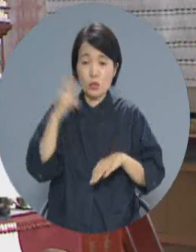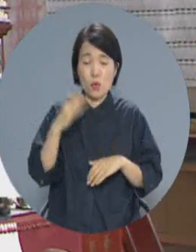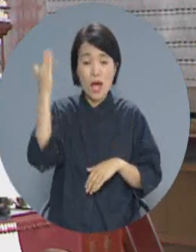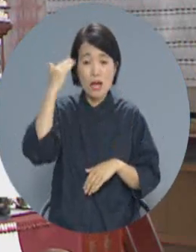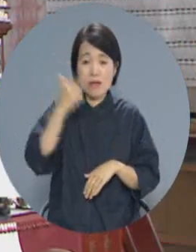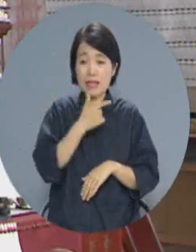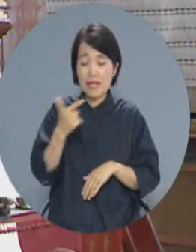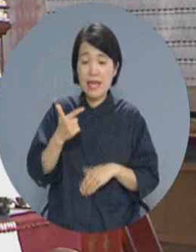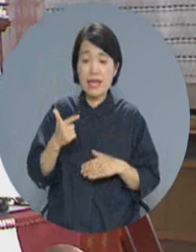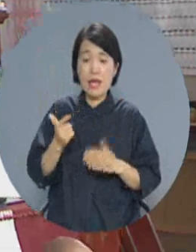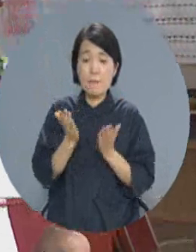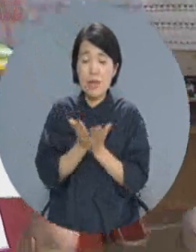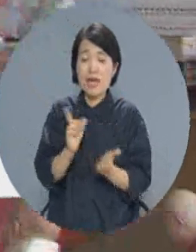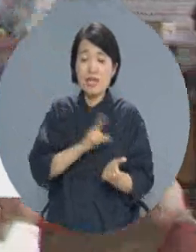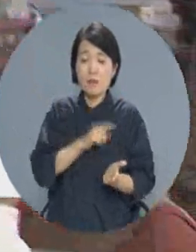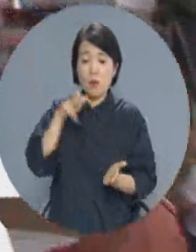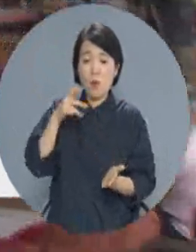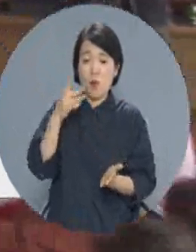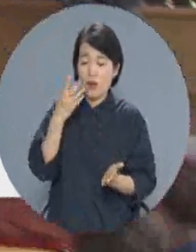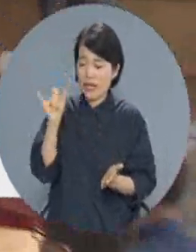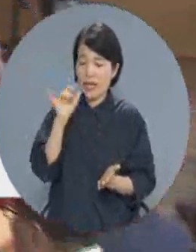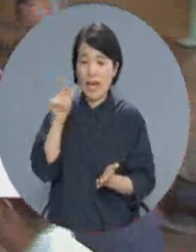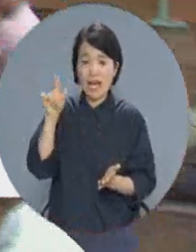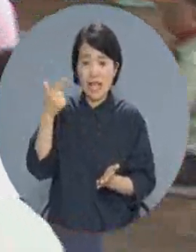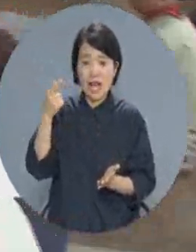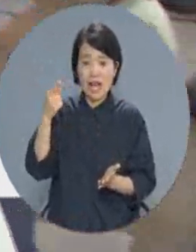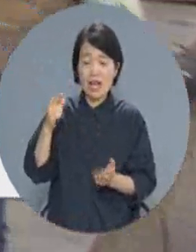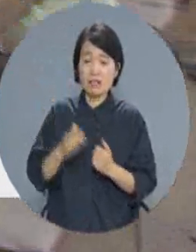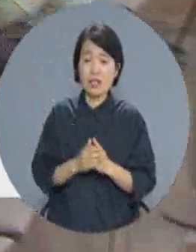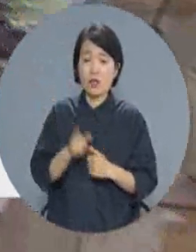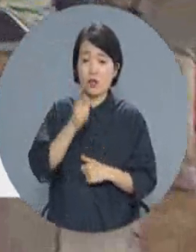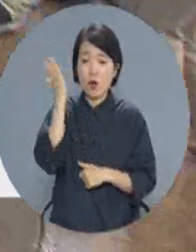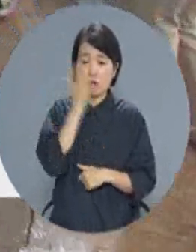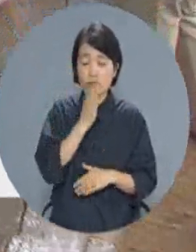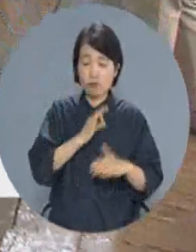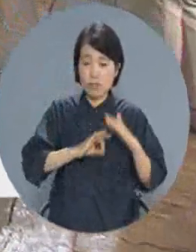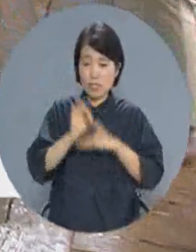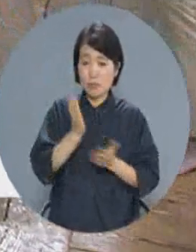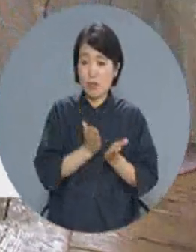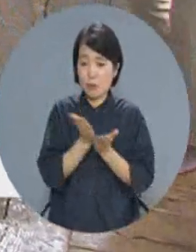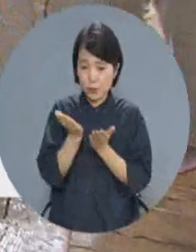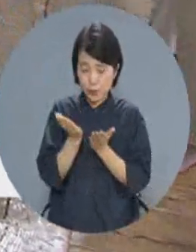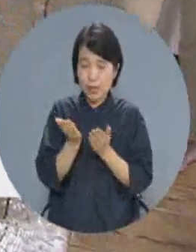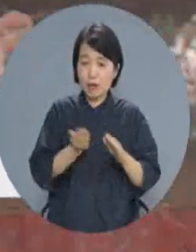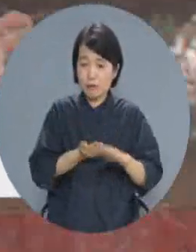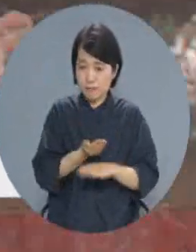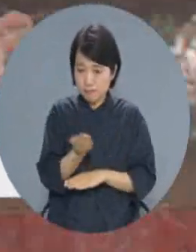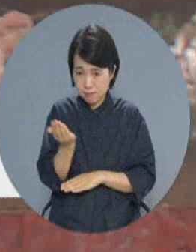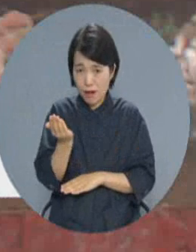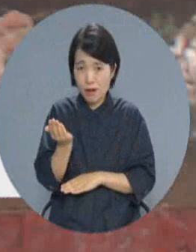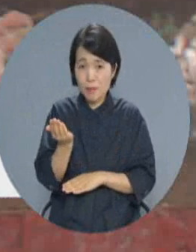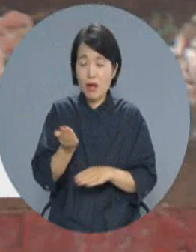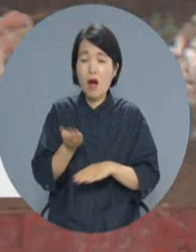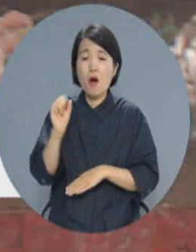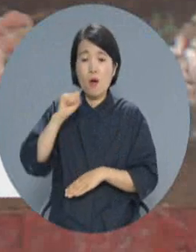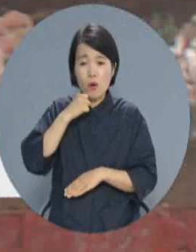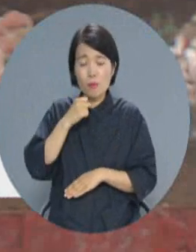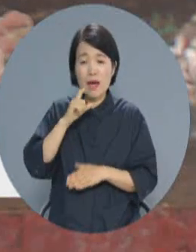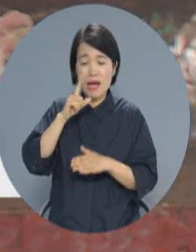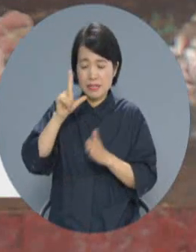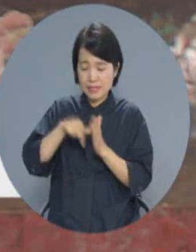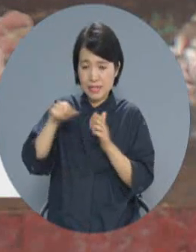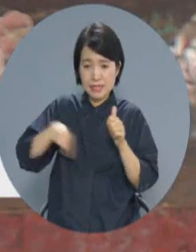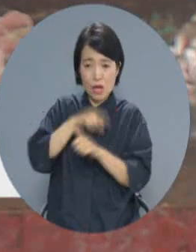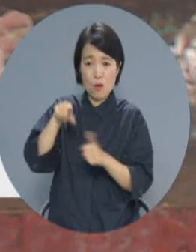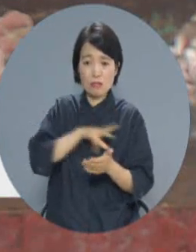유일한 대형 범선인 코리아나호는 내일 아침 여수에서 출발해 당시 항로를 따라간 뒤 항해의 어려움과 시대적